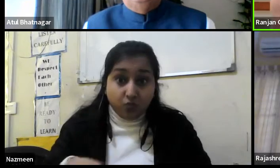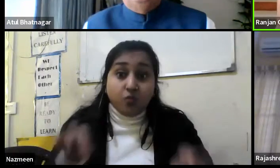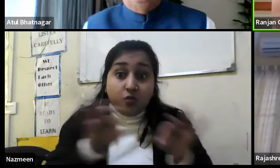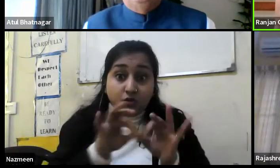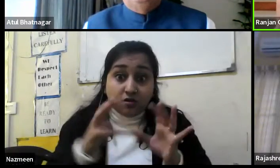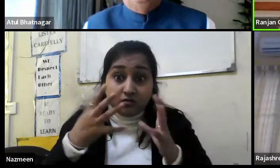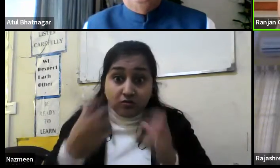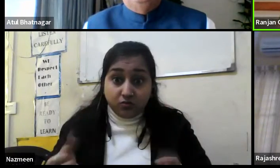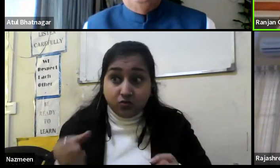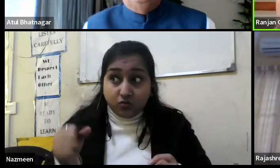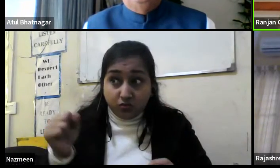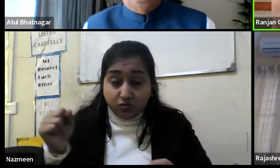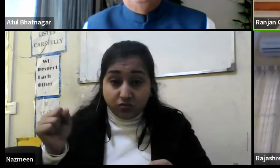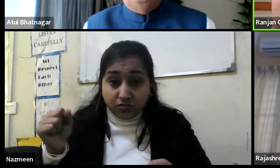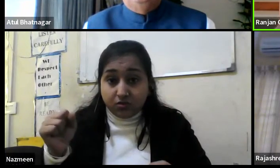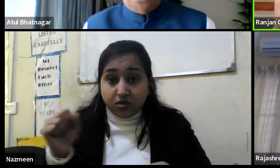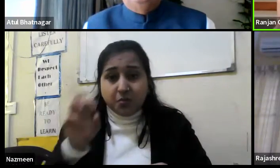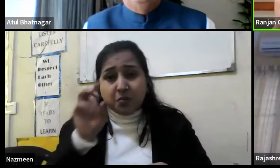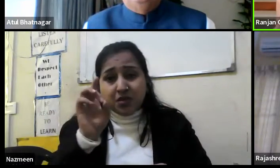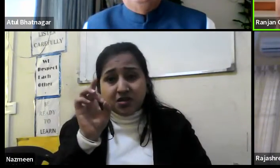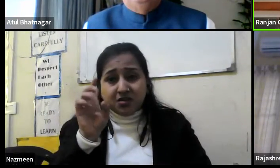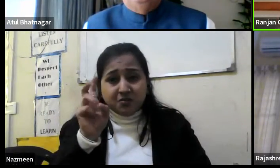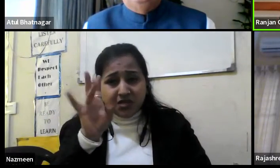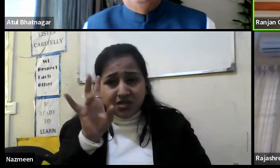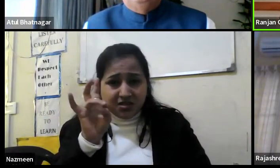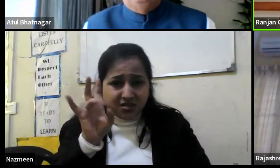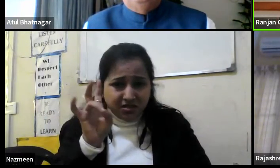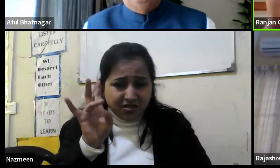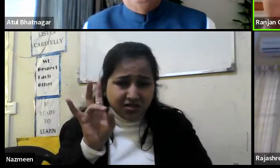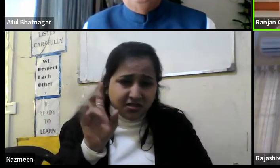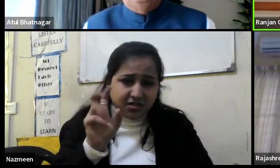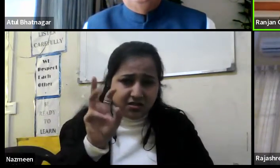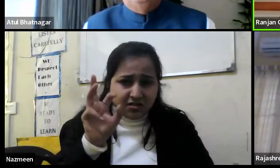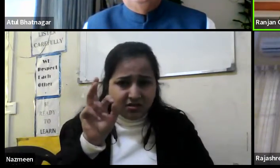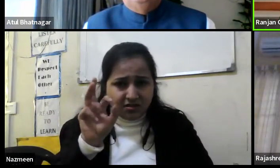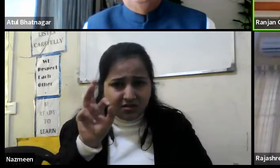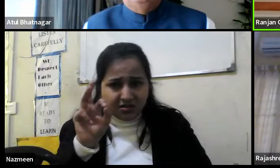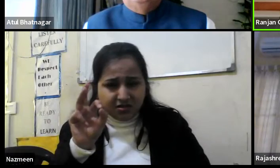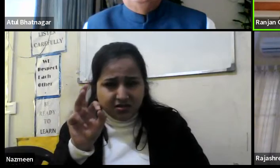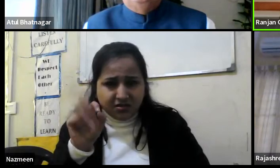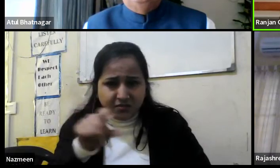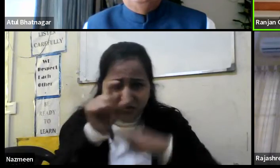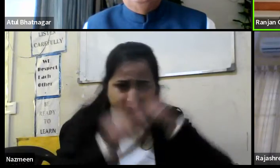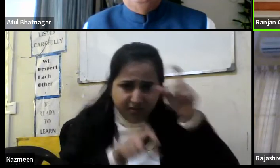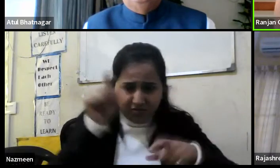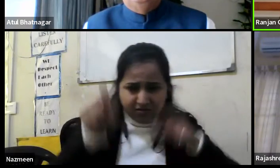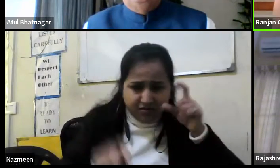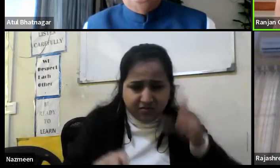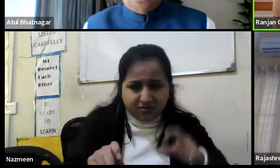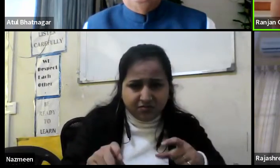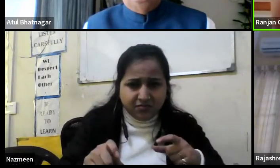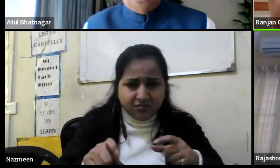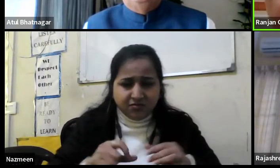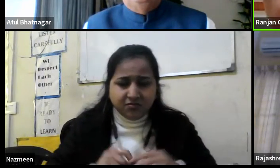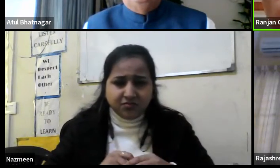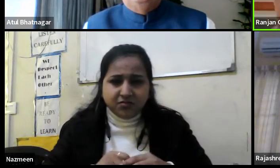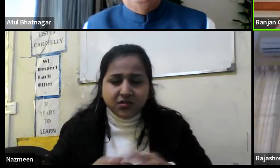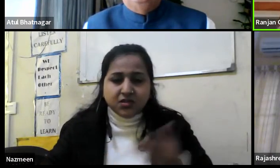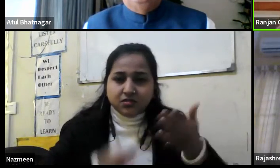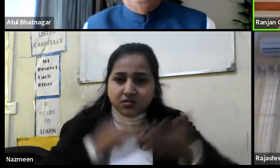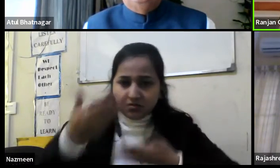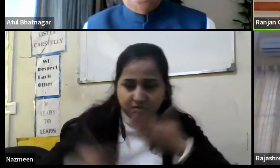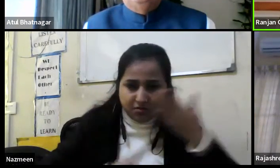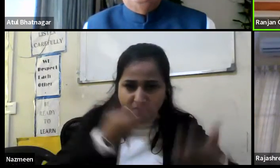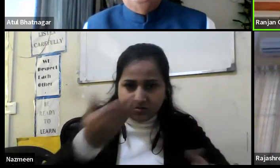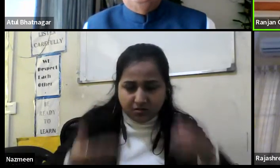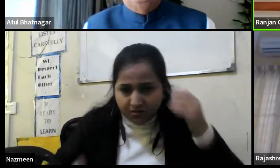लोगों को लेता हूँ, 25-30 लोगों को, और सवेरे से शाम जो है, और इजी रहता है कुछ